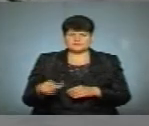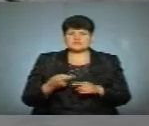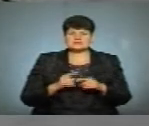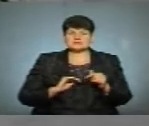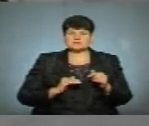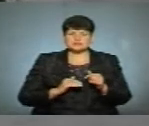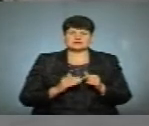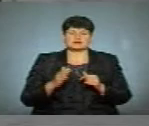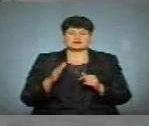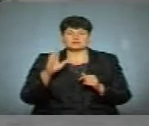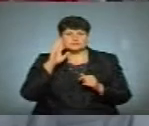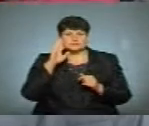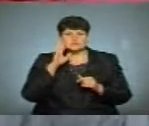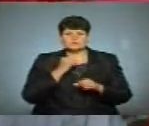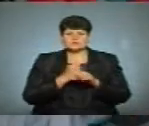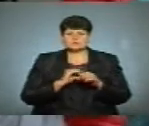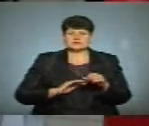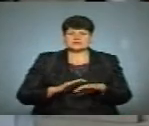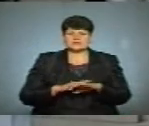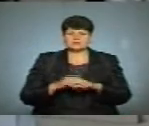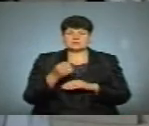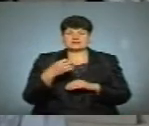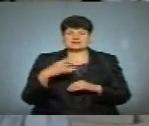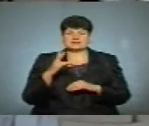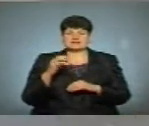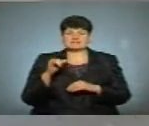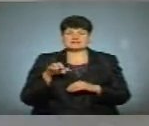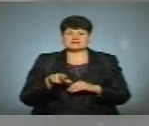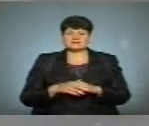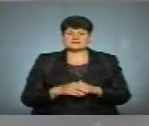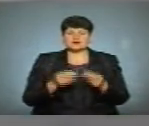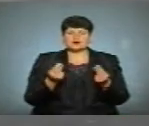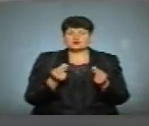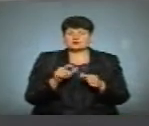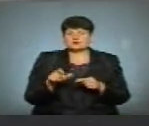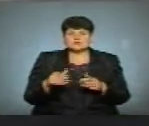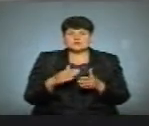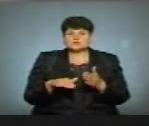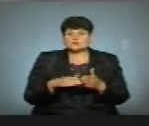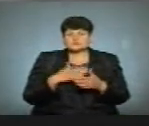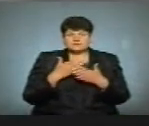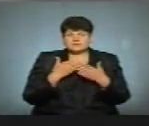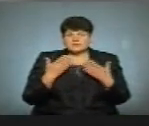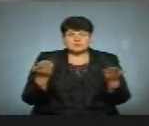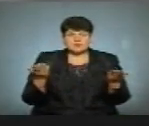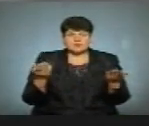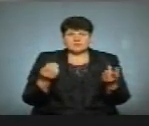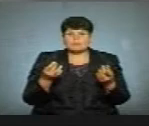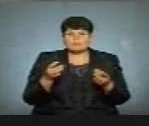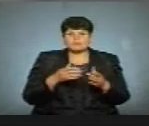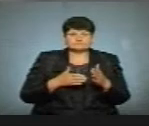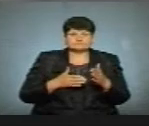підприємець Віталій Горемикін. Працює на ринку ще на вулиці 15 квітня. Грошей в людей зараз зовсім немає. Вже всі просто на